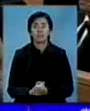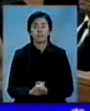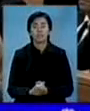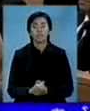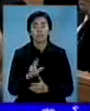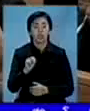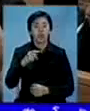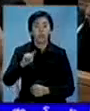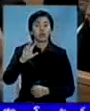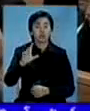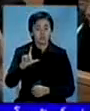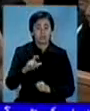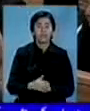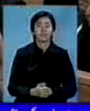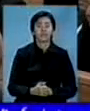นปช.